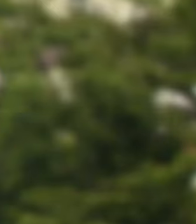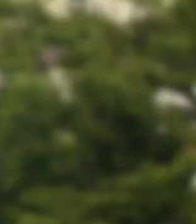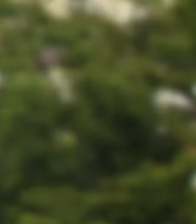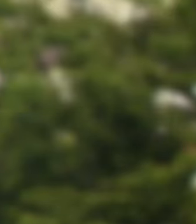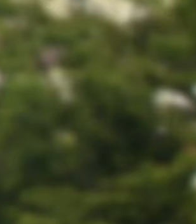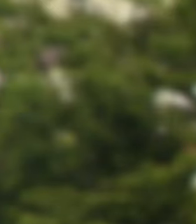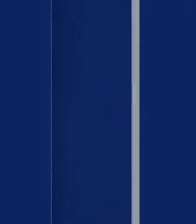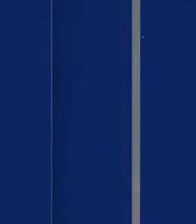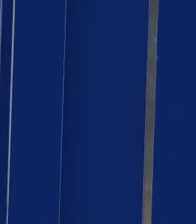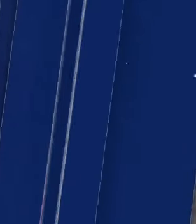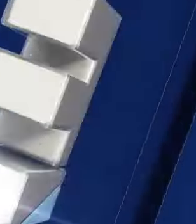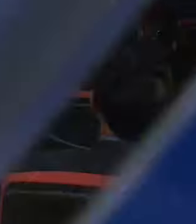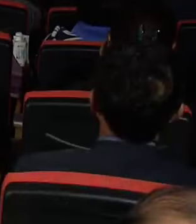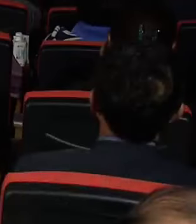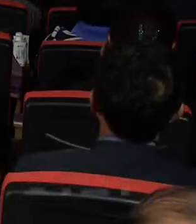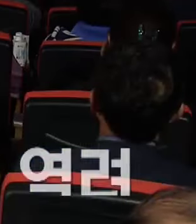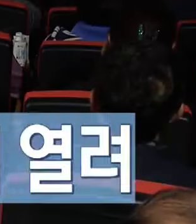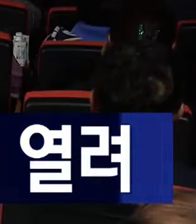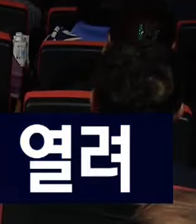커지고 있습니다.